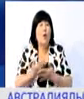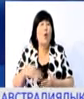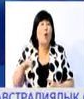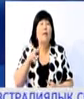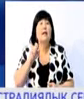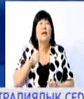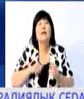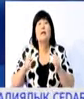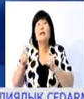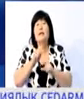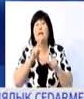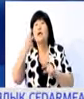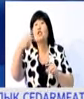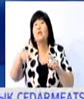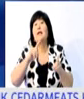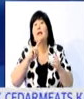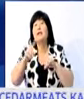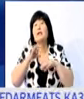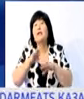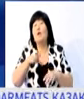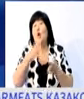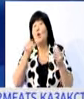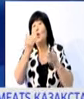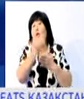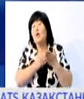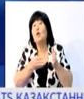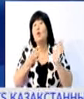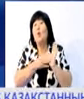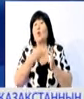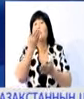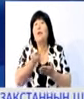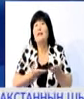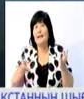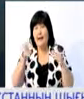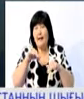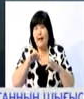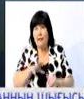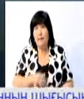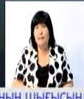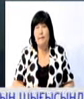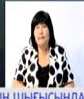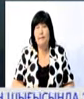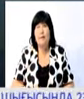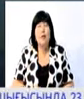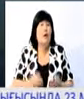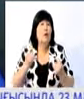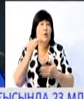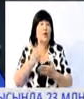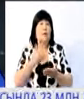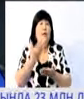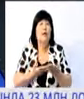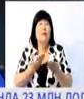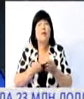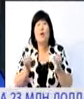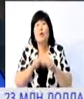облыстық мәслихаттың кезектен тыс 20-шы сессиясы өтті. Күн тәртібінде 9 мәселе қаралды. Күн тәртібіндегі